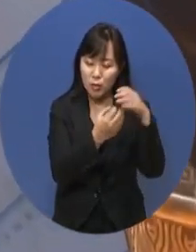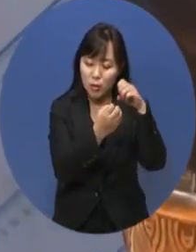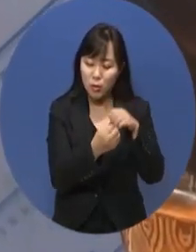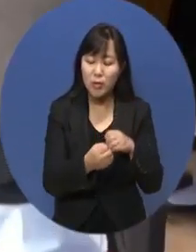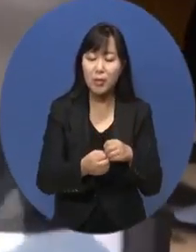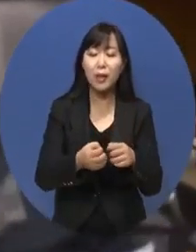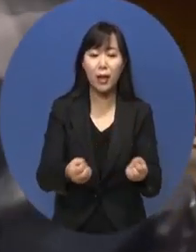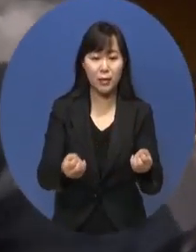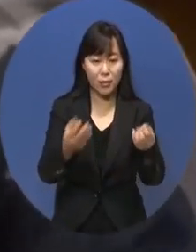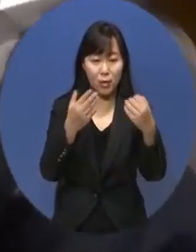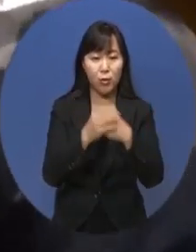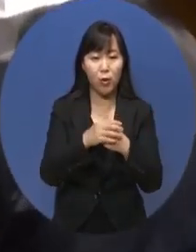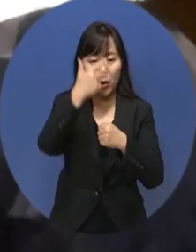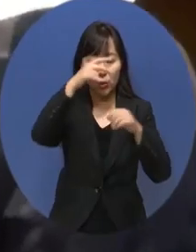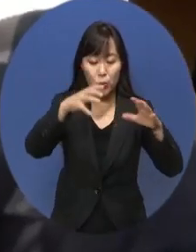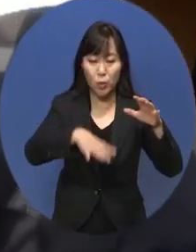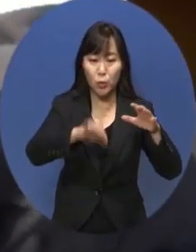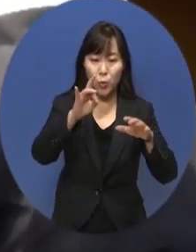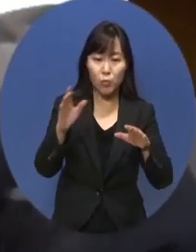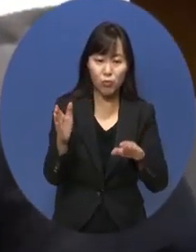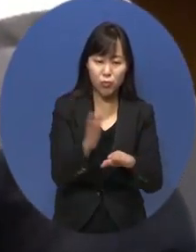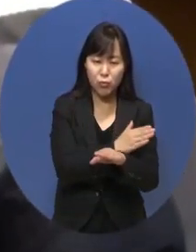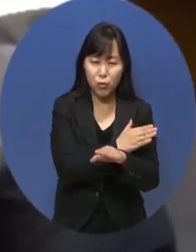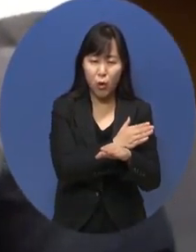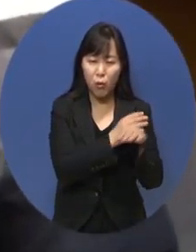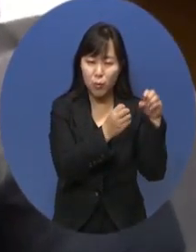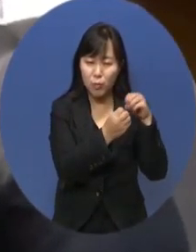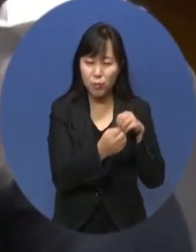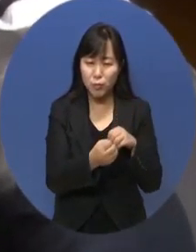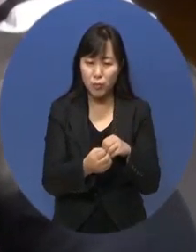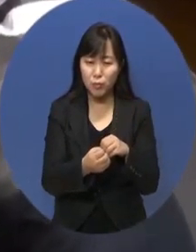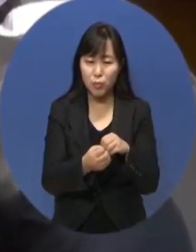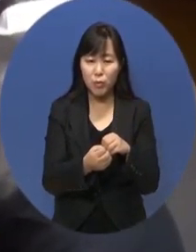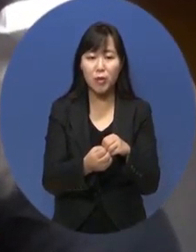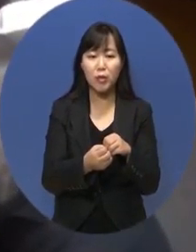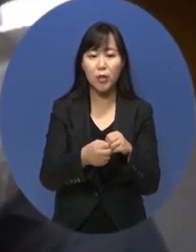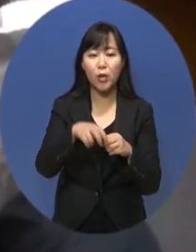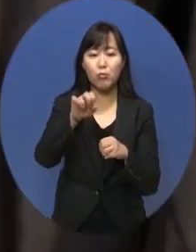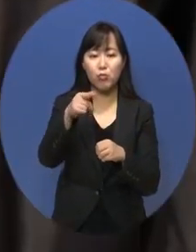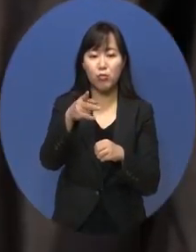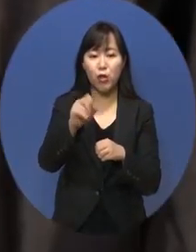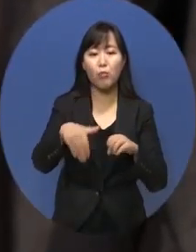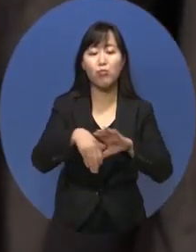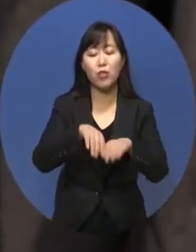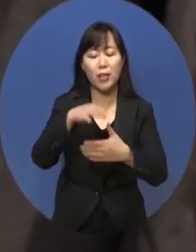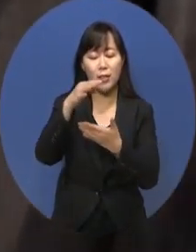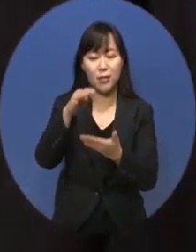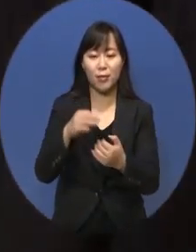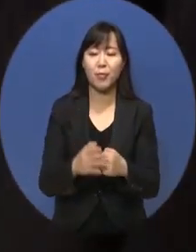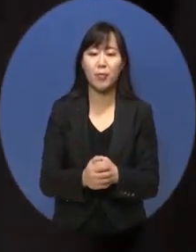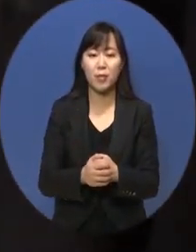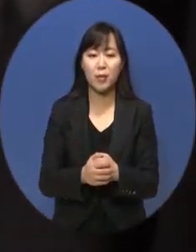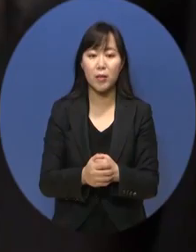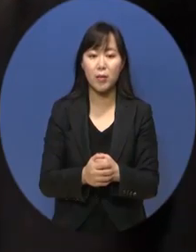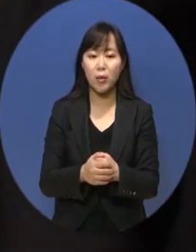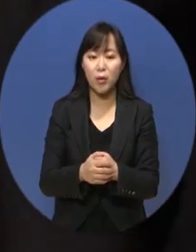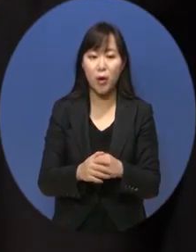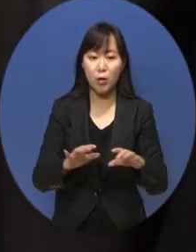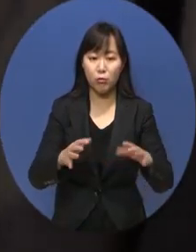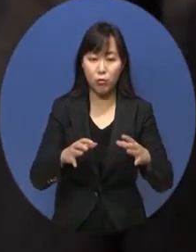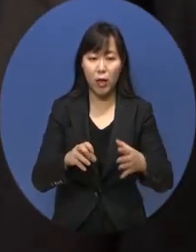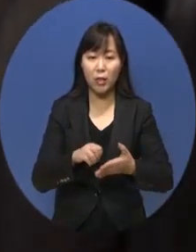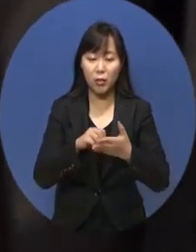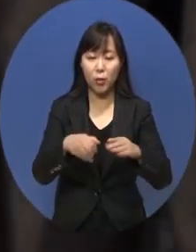행사로 조선 초기부터 전에 오는 주요 무형 문화 자산입니다 0 민원 사당은 국가